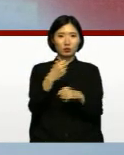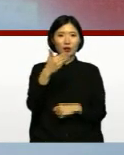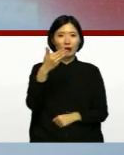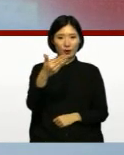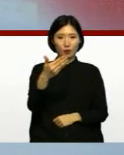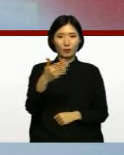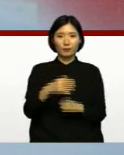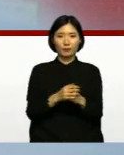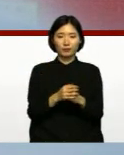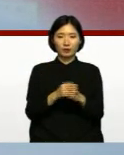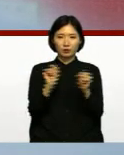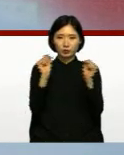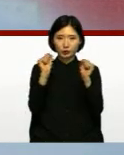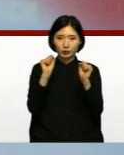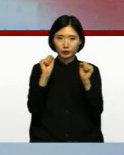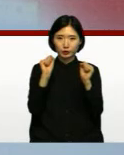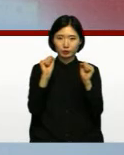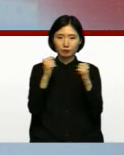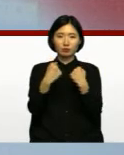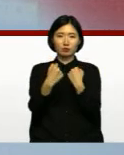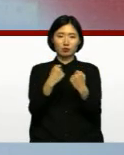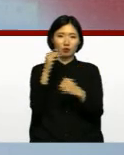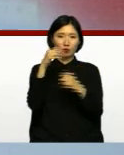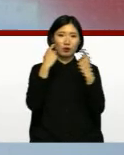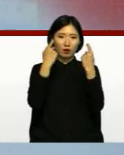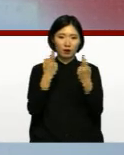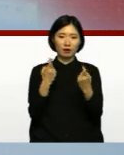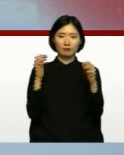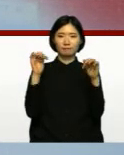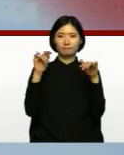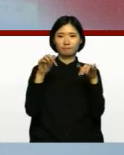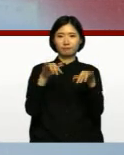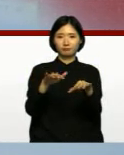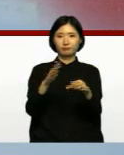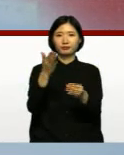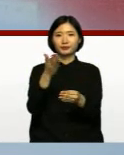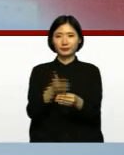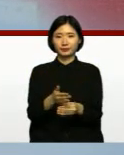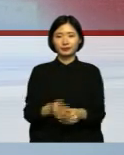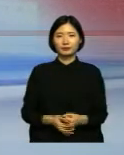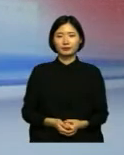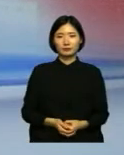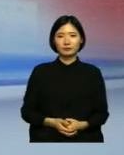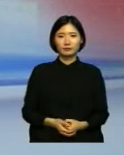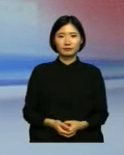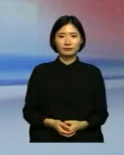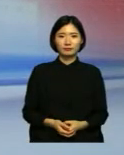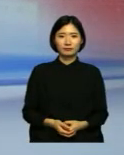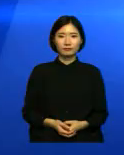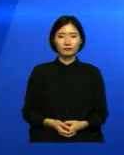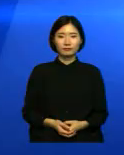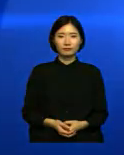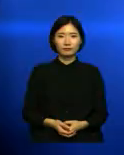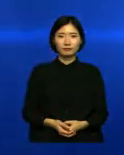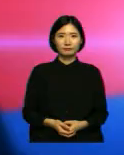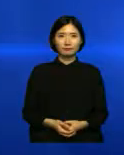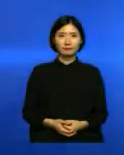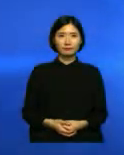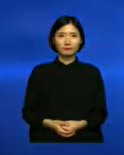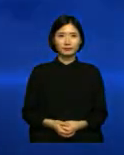운행합니다. 추위가 찾아온 겨울에도 관광객들의 발길은 계속되고 있습니다. 보도에 신승훈 기자입니다.